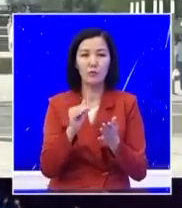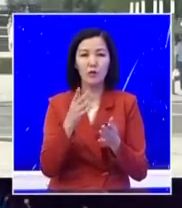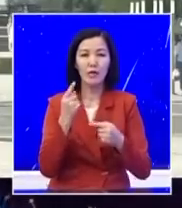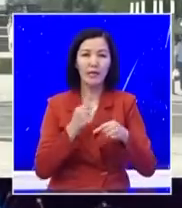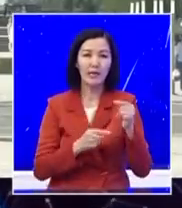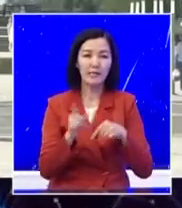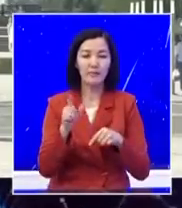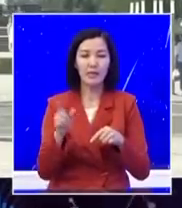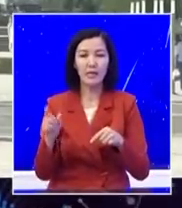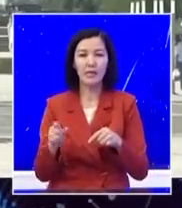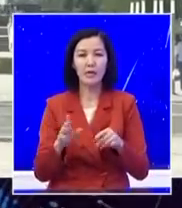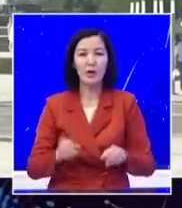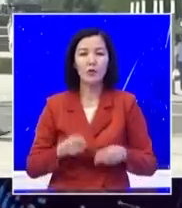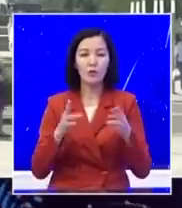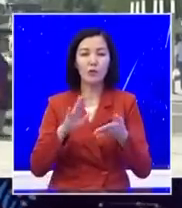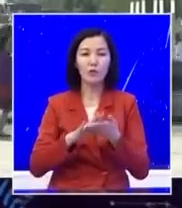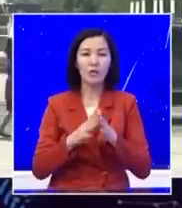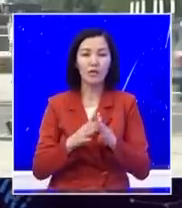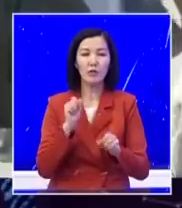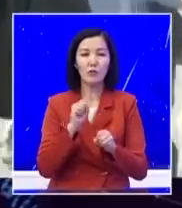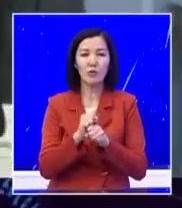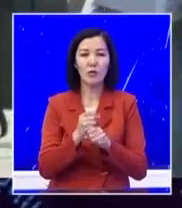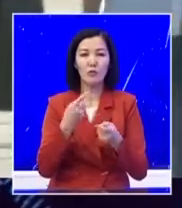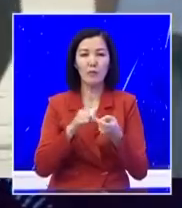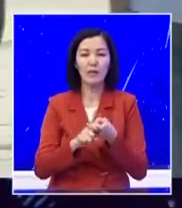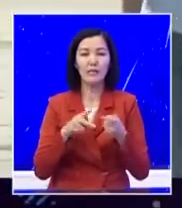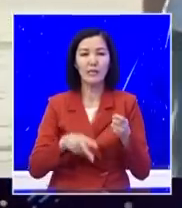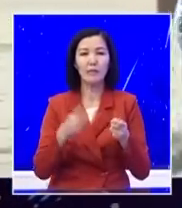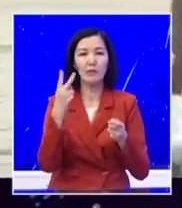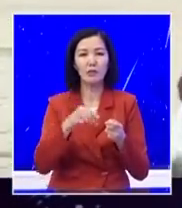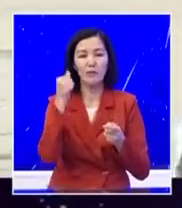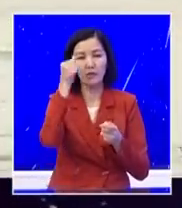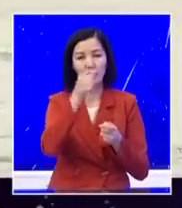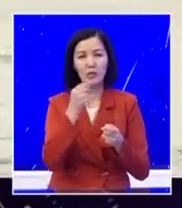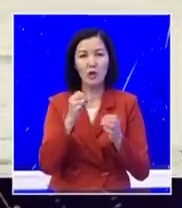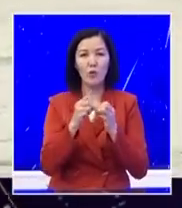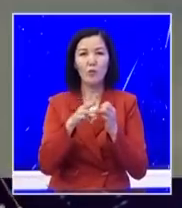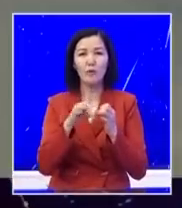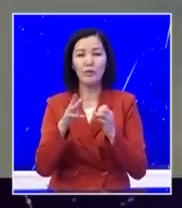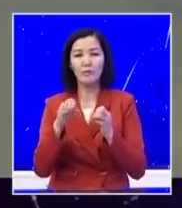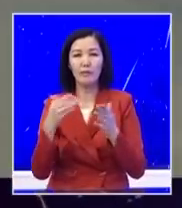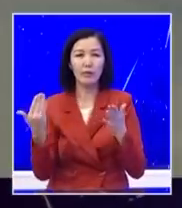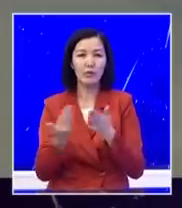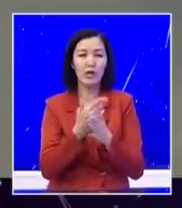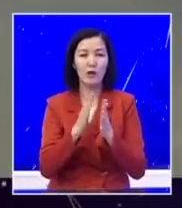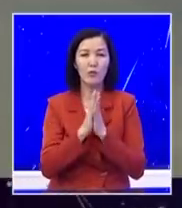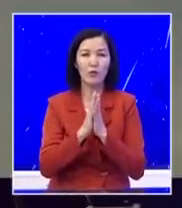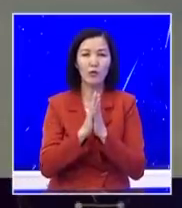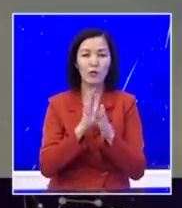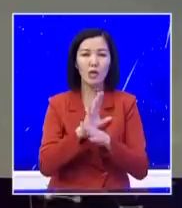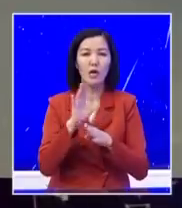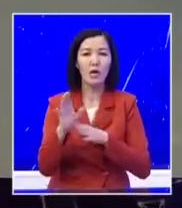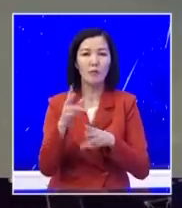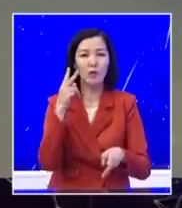кәсіпкер. Төтенше жағдайдың тоқтатылуына байланысты 2020 жылдың 11 мамырынан бастап жаңа өтініштерді қабылдау